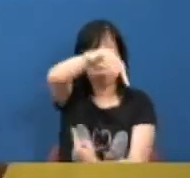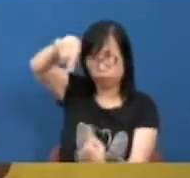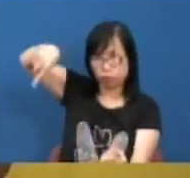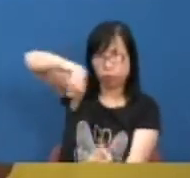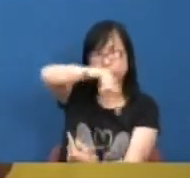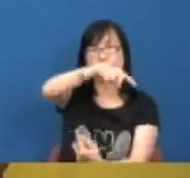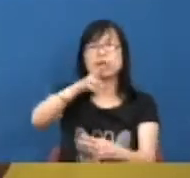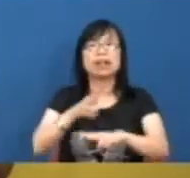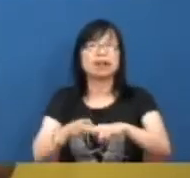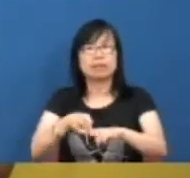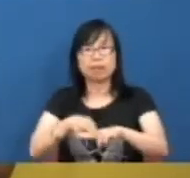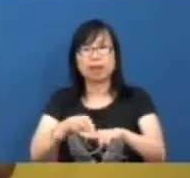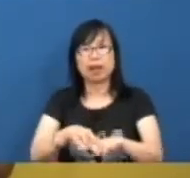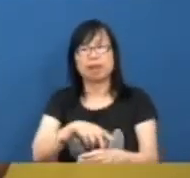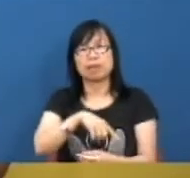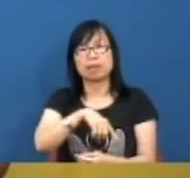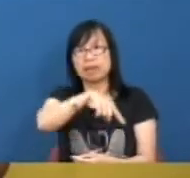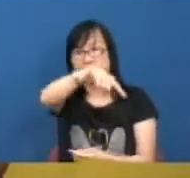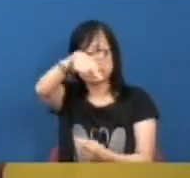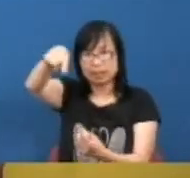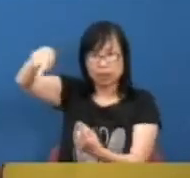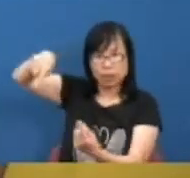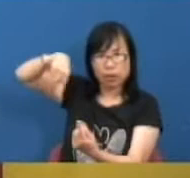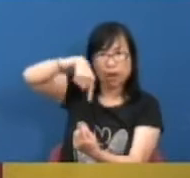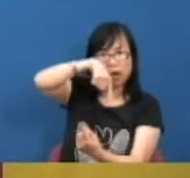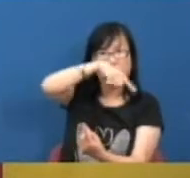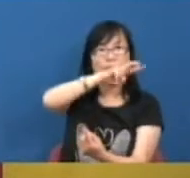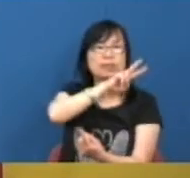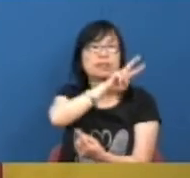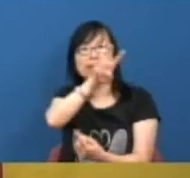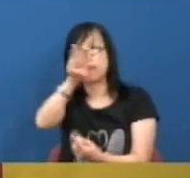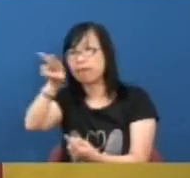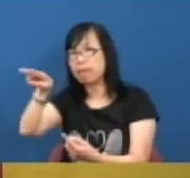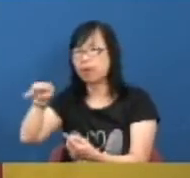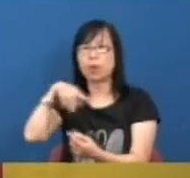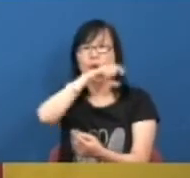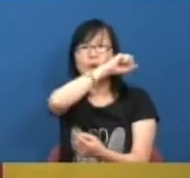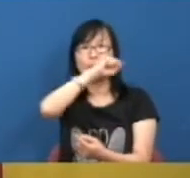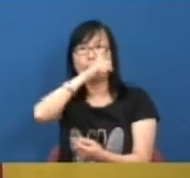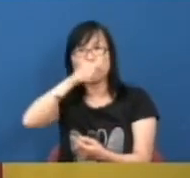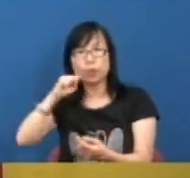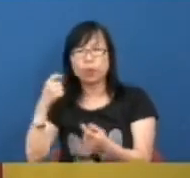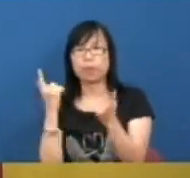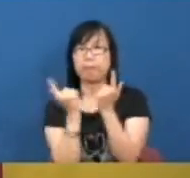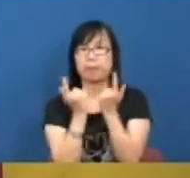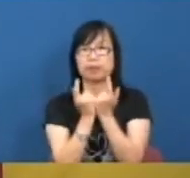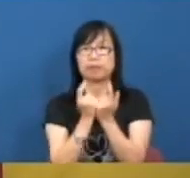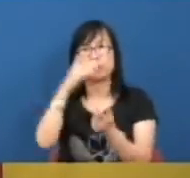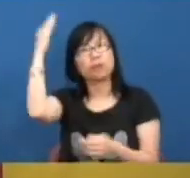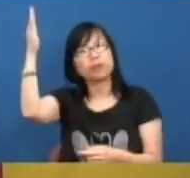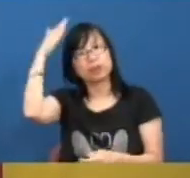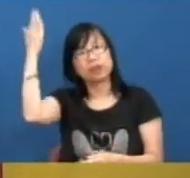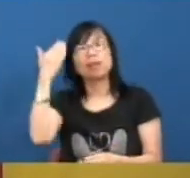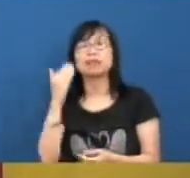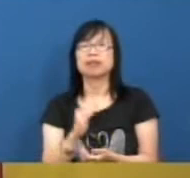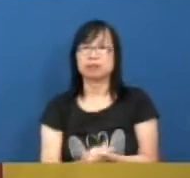你可以亦都即係四周即係飽覽我哋台北一啲景觀，咁其實都係一個即係唔錯